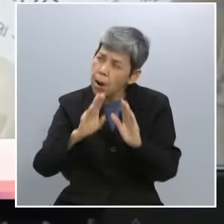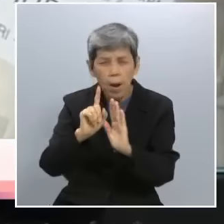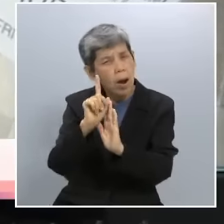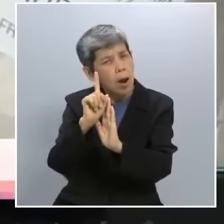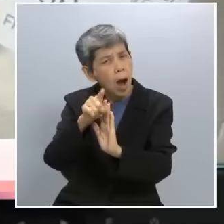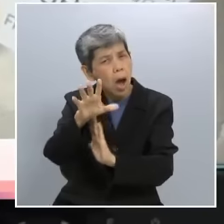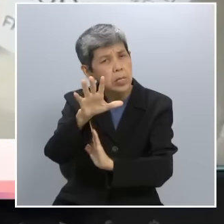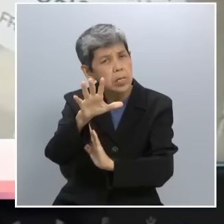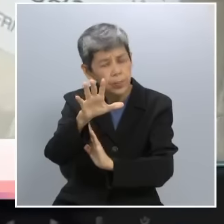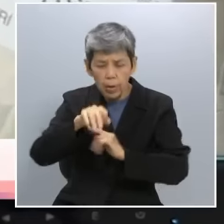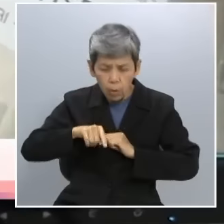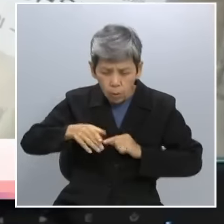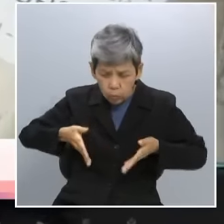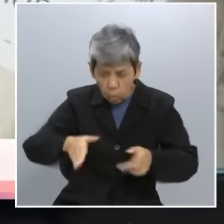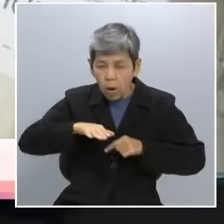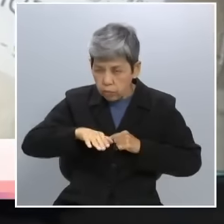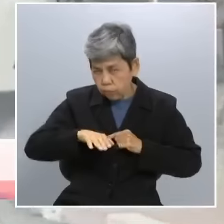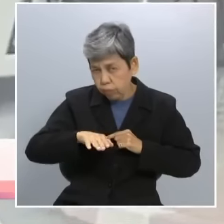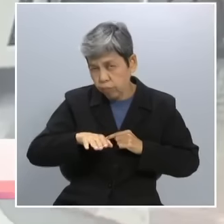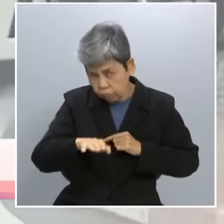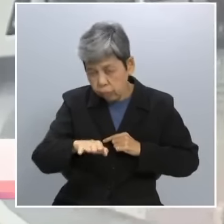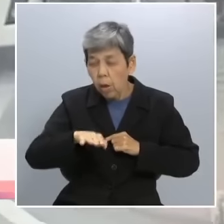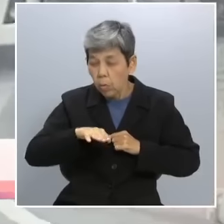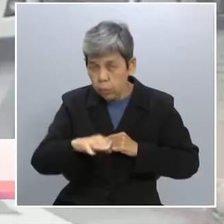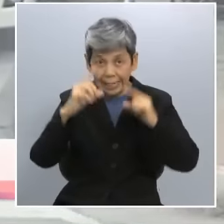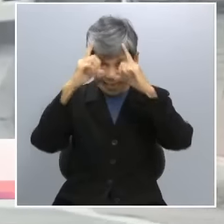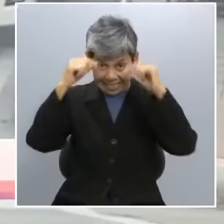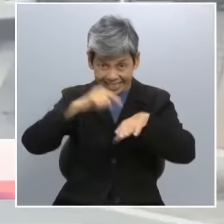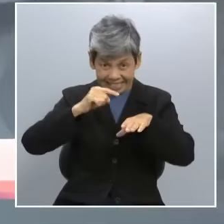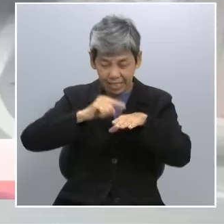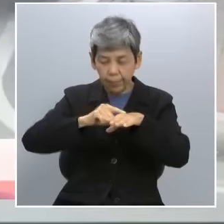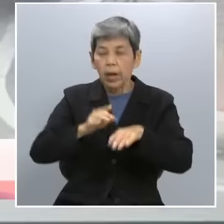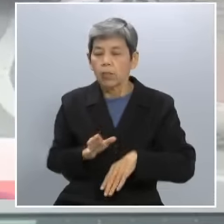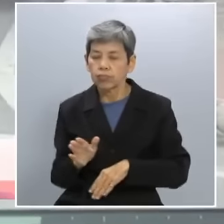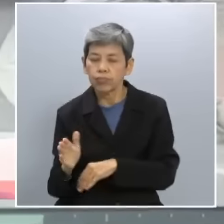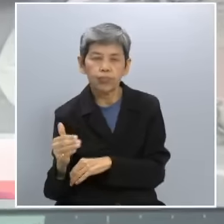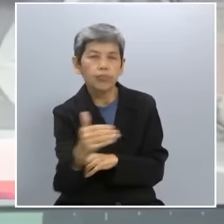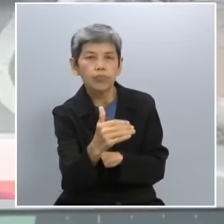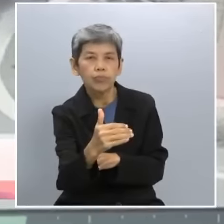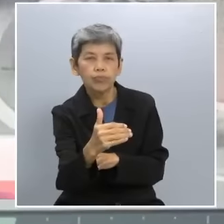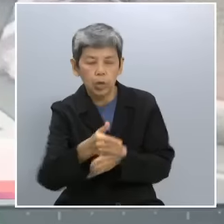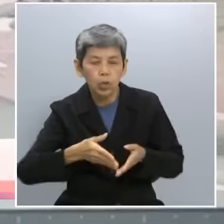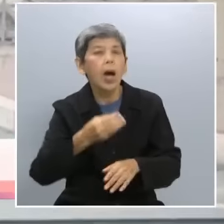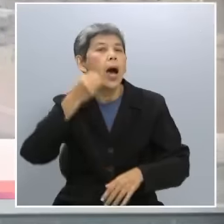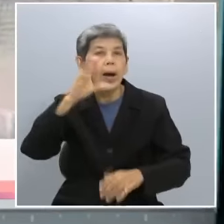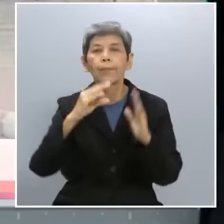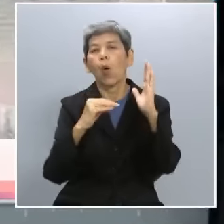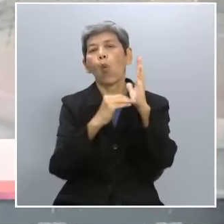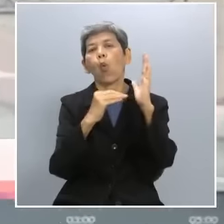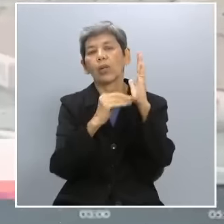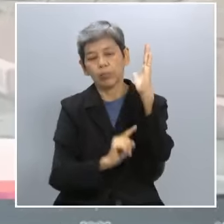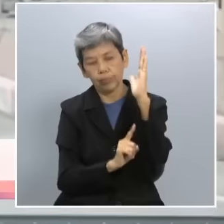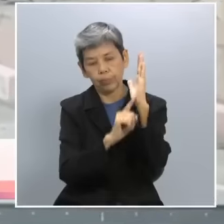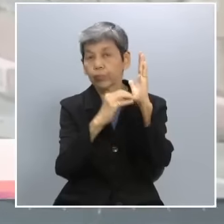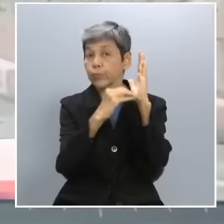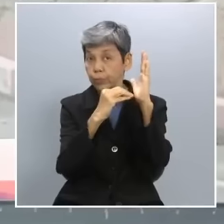นาทีผ่านถนนเส้นนี้หลังจากนั้นแท็กซี่คันนี้ก็วิ่งเลี้ยวซ้ายเข้าถนนเพชรเกษมเพื่อจะกลับกรุงเทพฯ